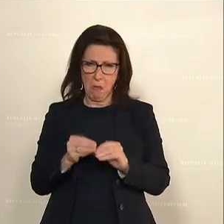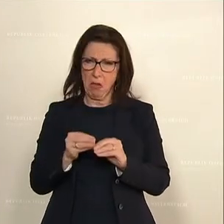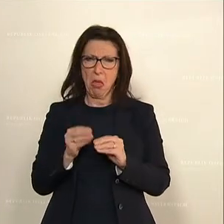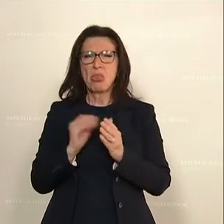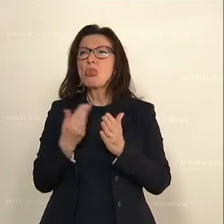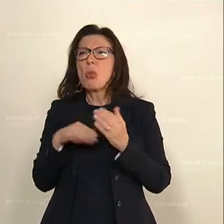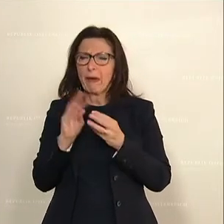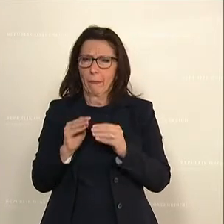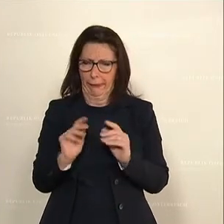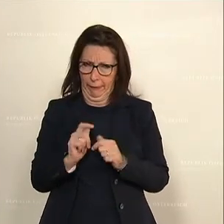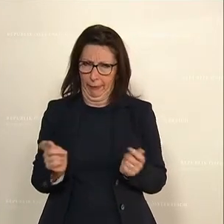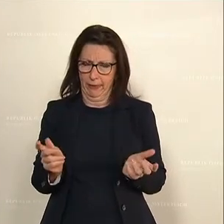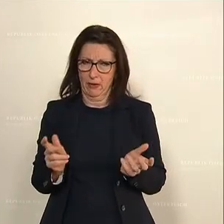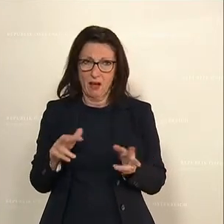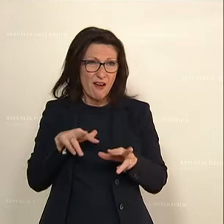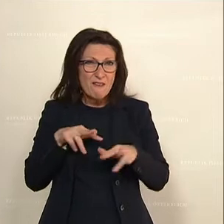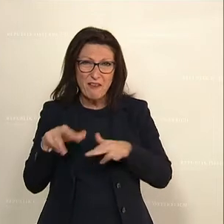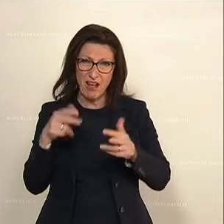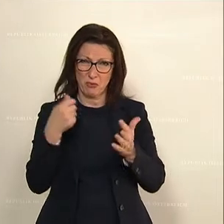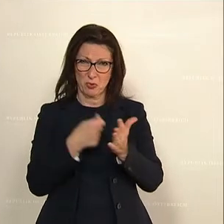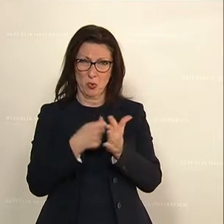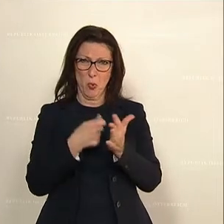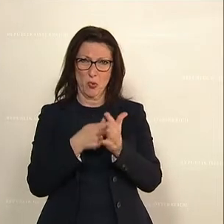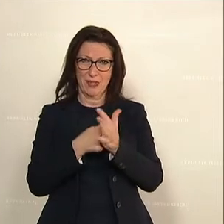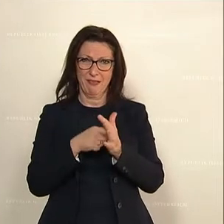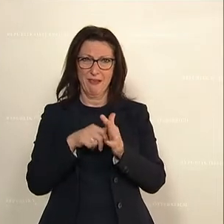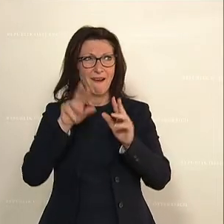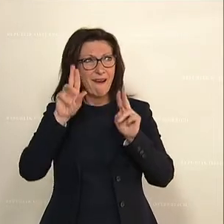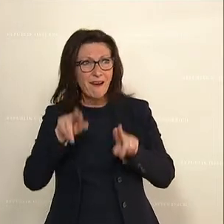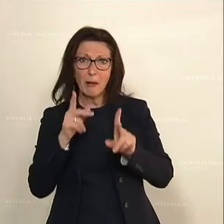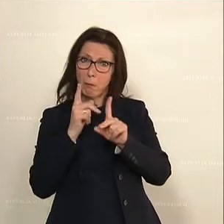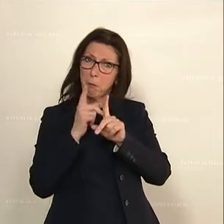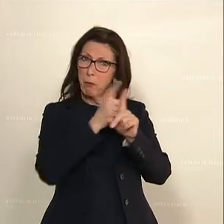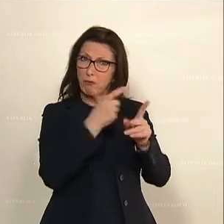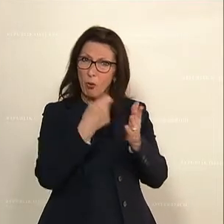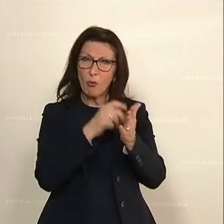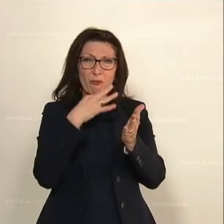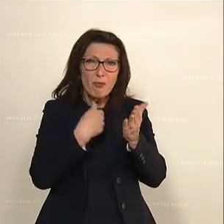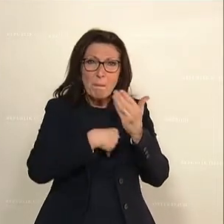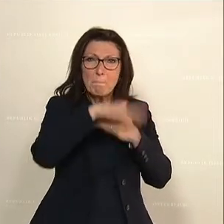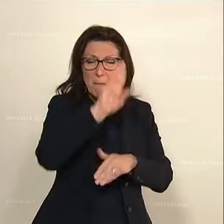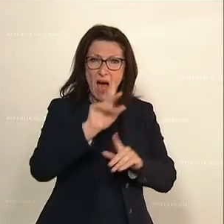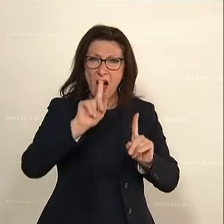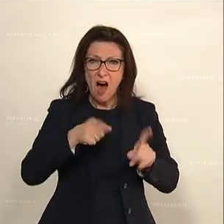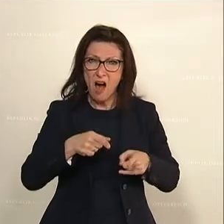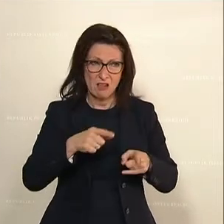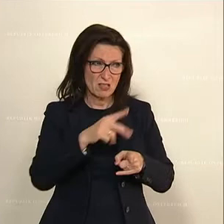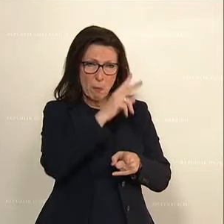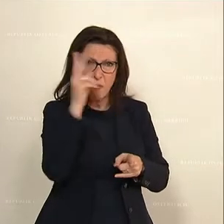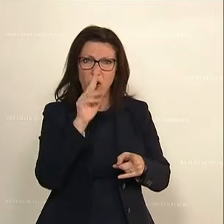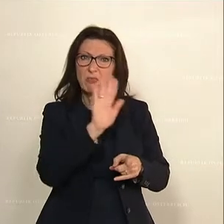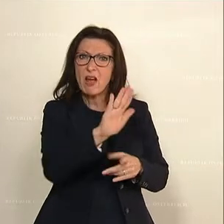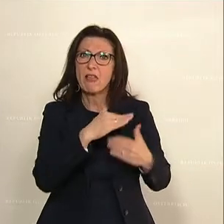mehr. Die Verwaltungskosten und die Rechtsbefolgungskosten sind hier weit höher als die Entlastung der